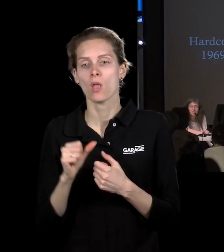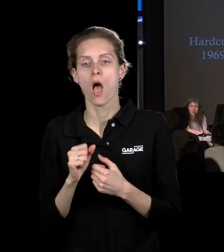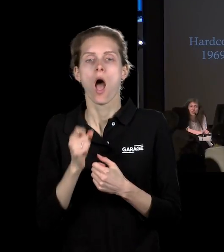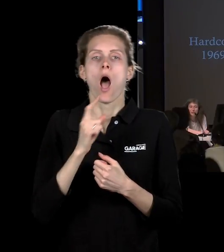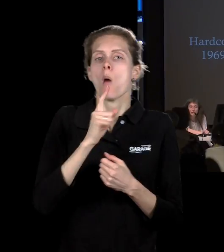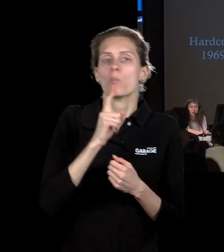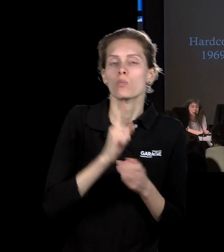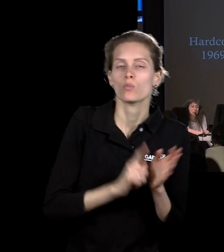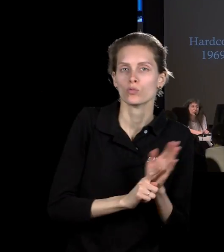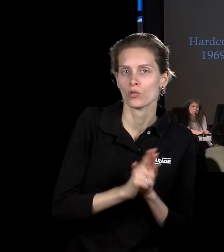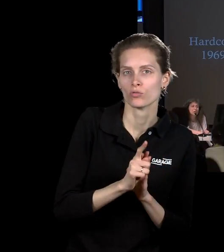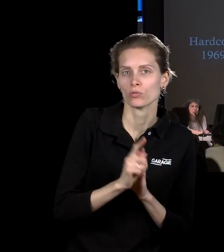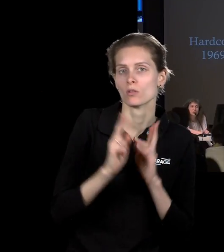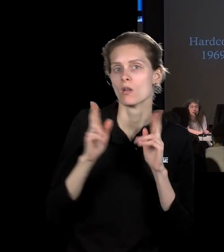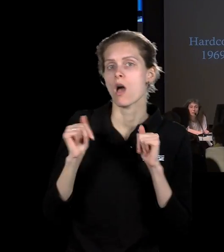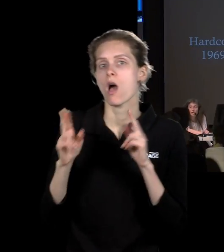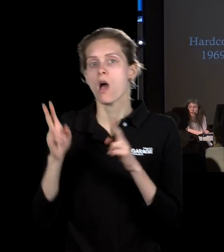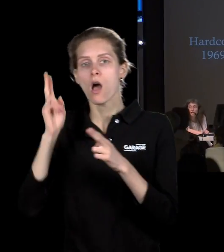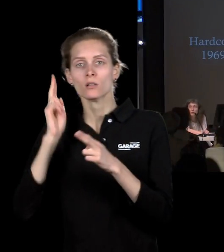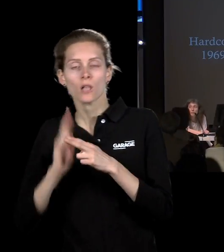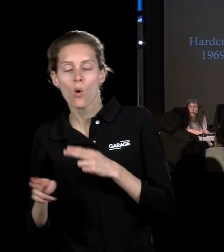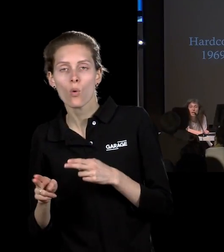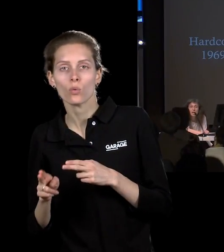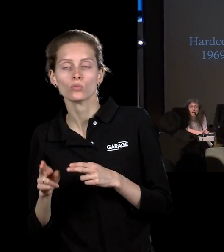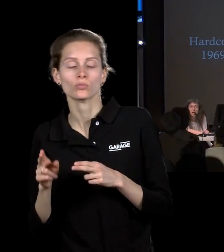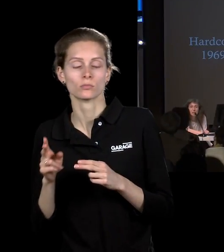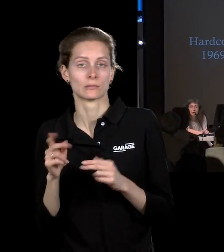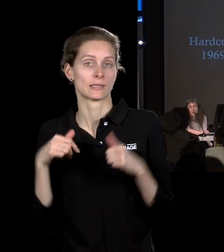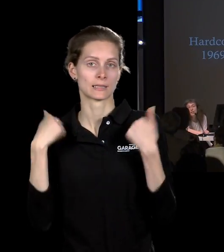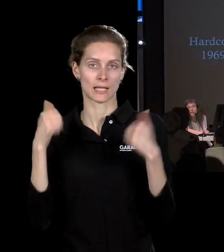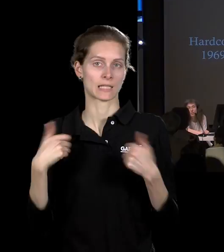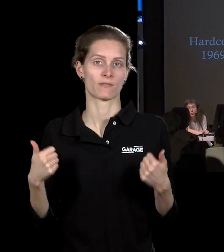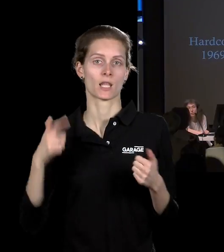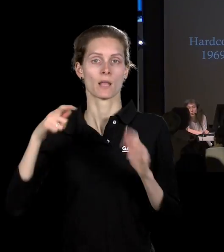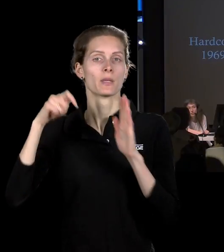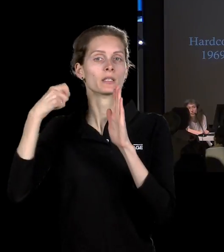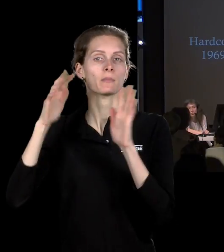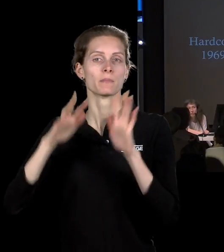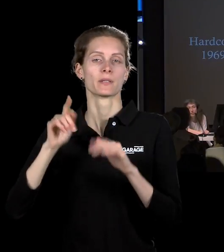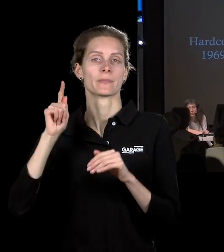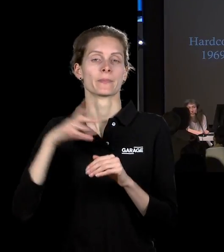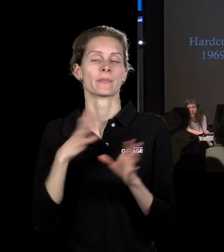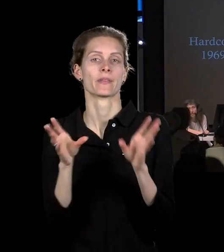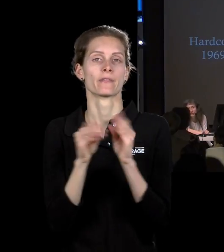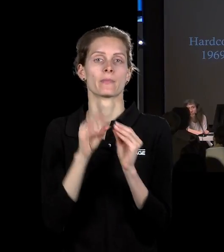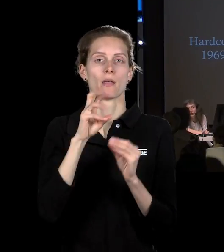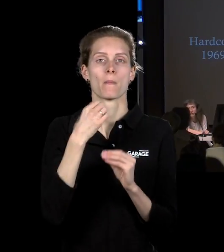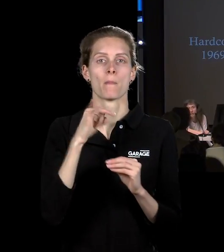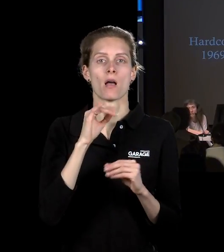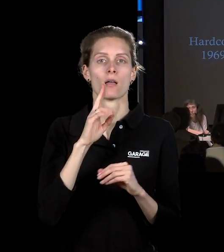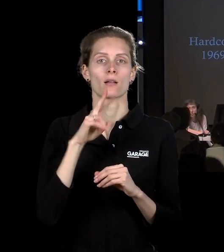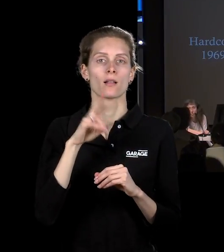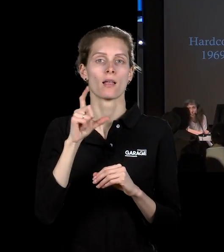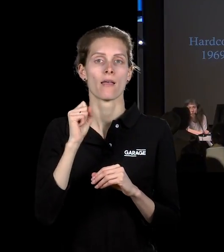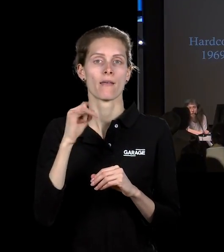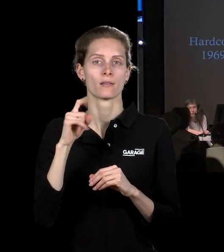как она закончилась и что это такое. Снимался там вместе с ним Майкл Хейзер, еще один знаменитый ленд-артист